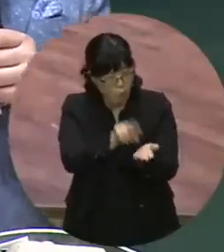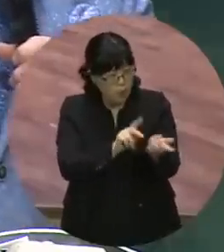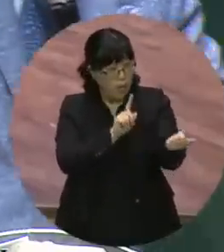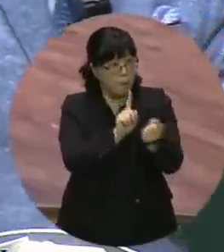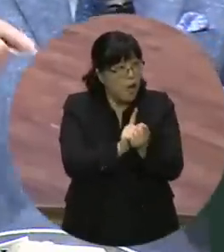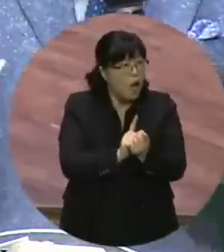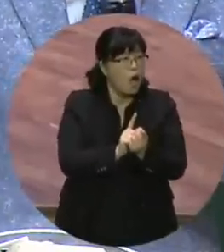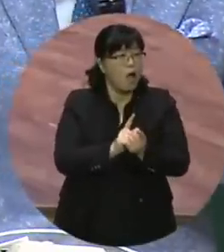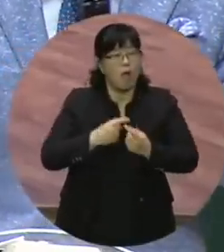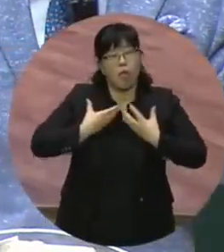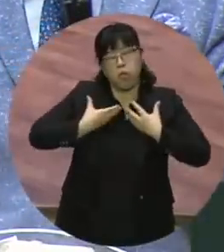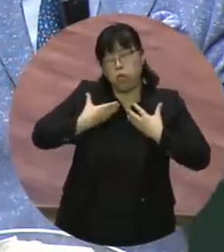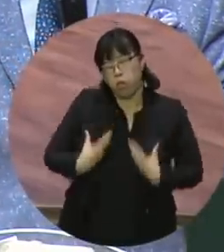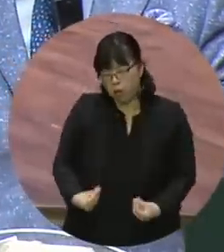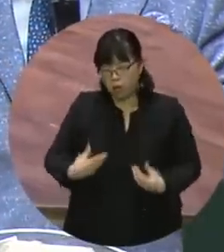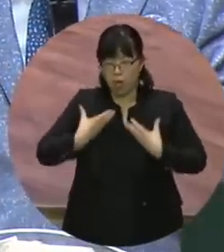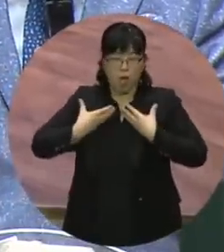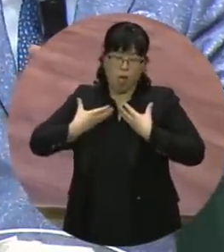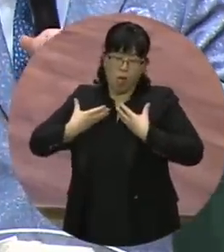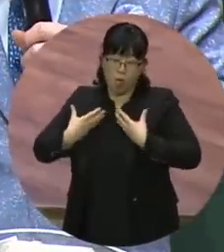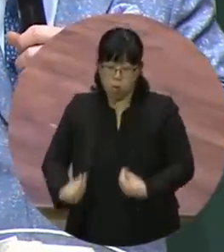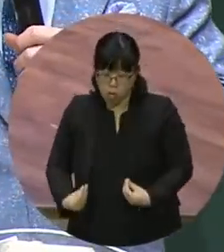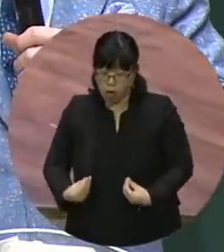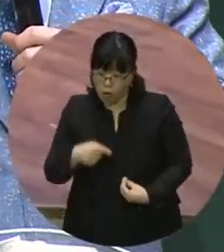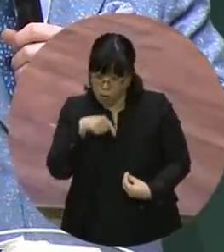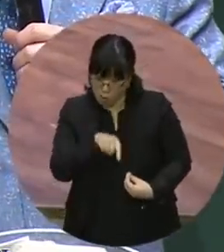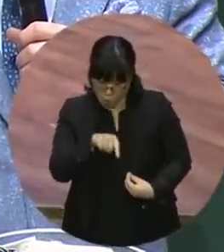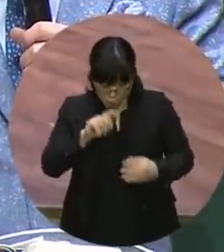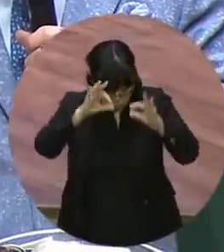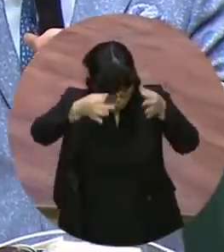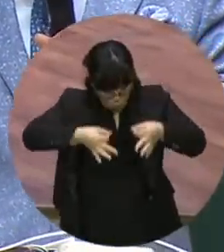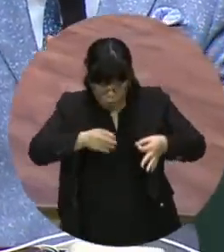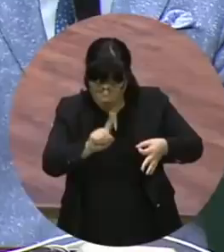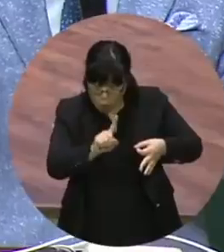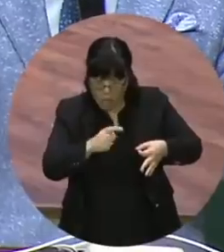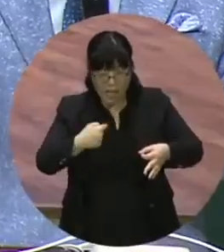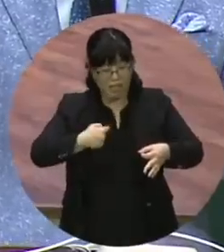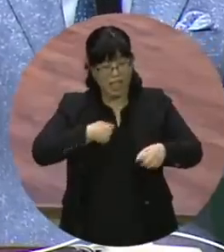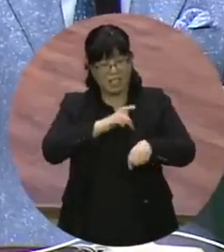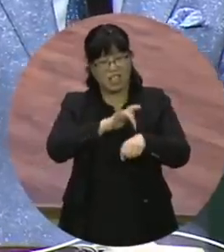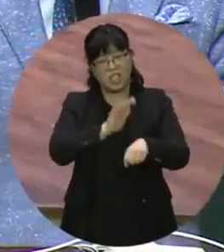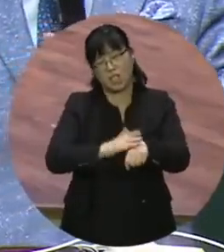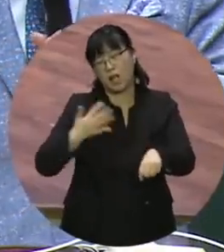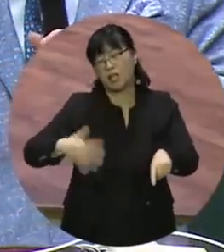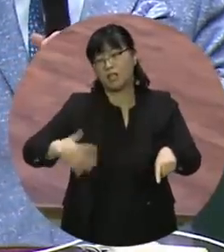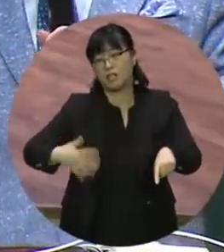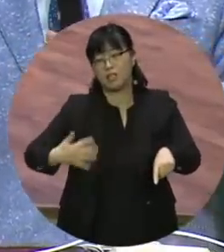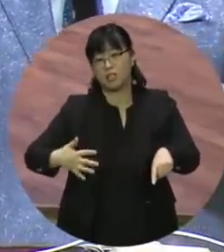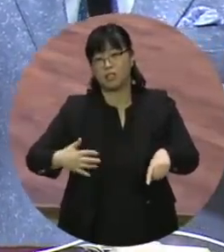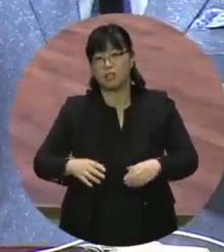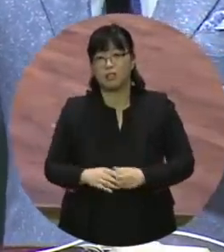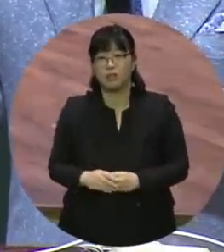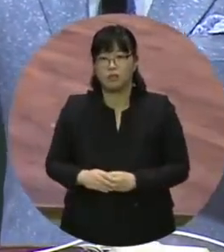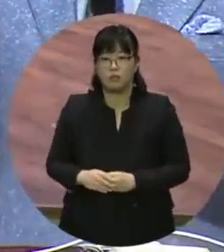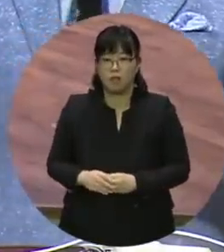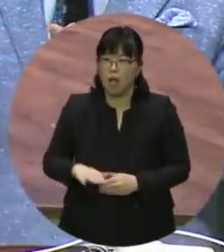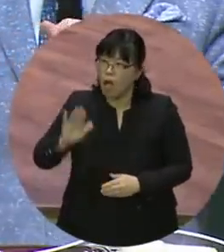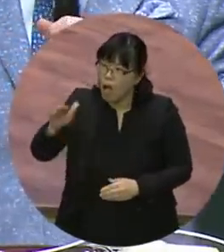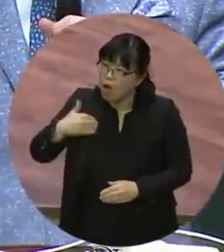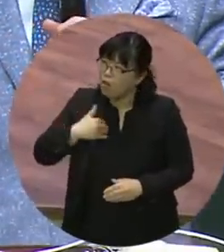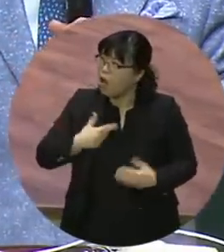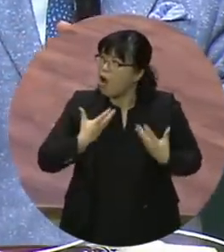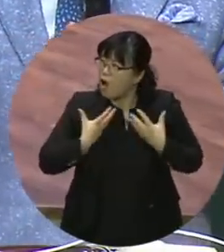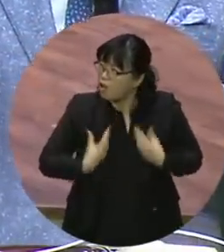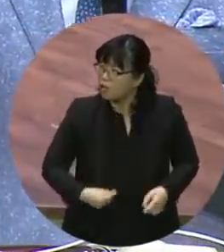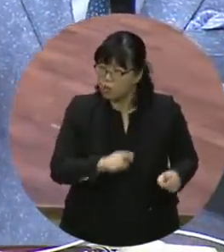시험 들었다, 이 말은 무슨 말이에요? 나 시험 들었다. 나 힘 빠졌다. 나 기도가 안 돼. 나 은혜가 안